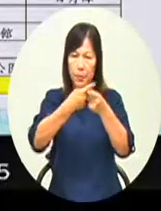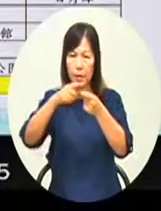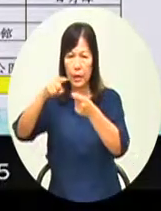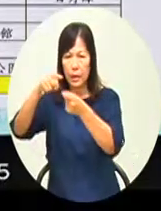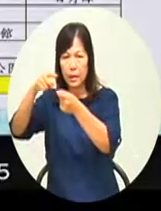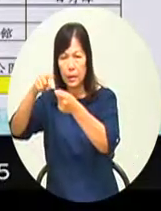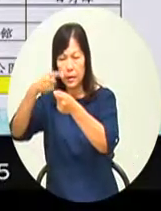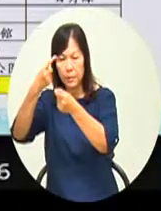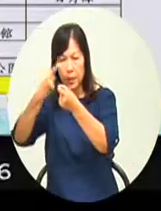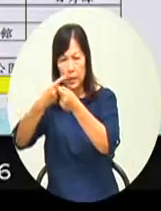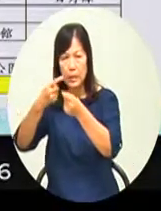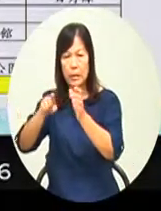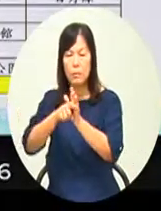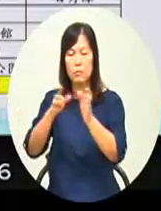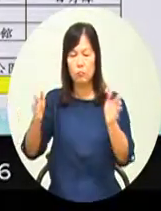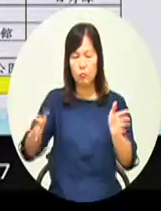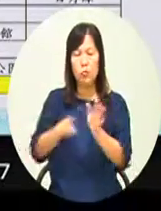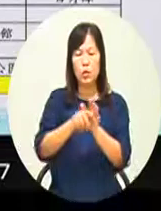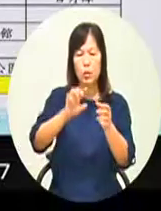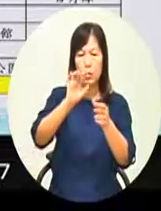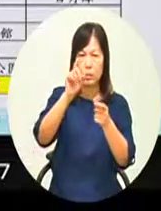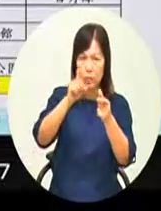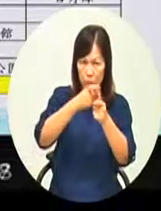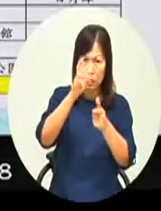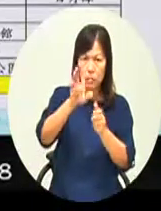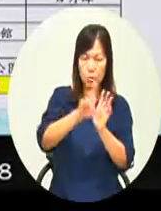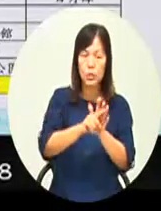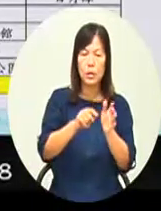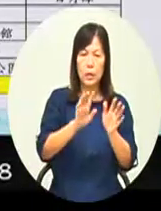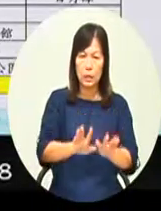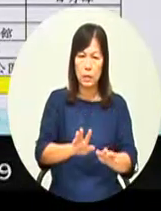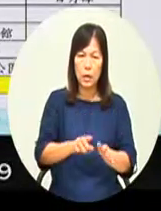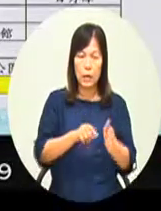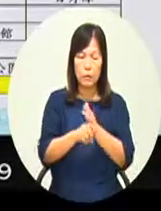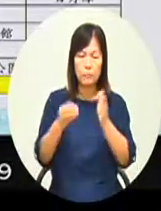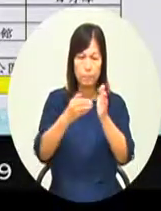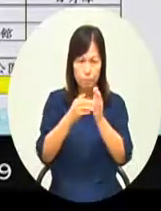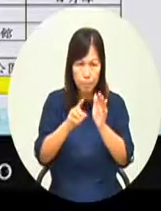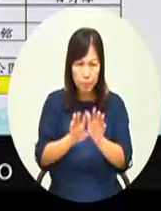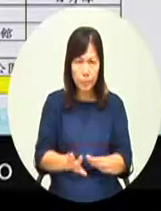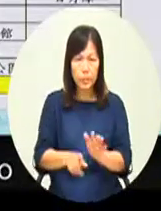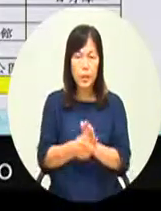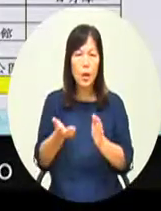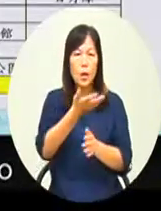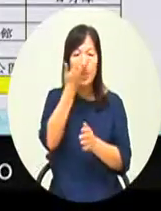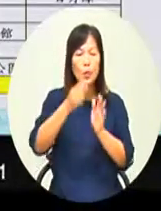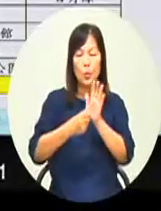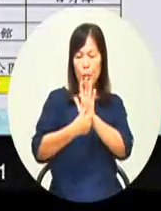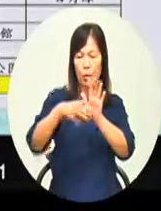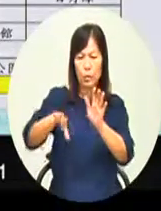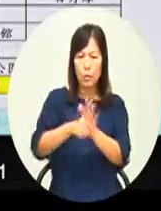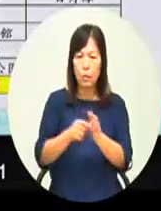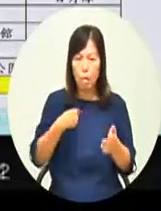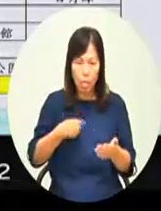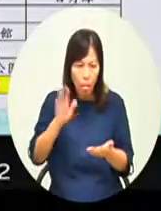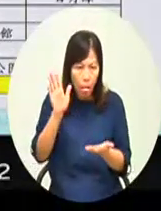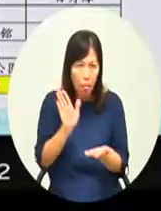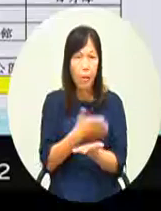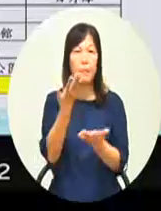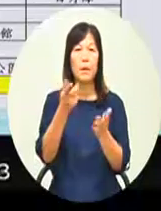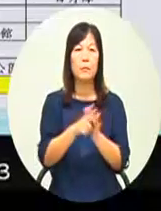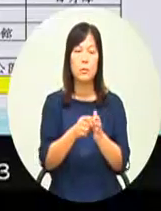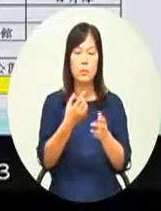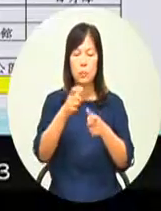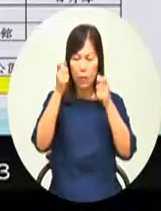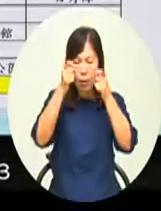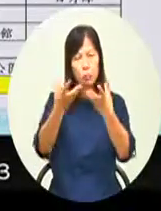十名。但是一直到现在呢我们的景点已经不见了。好，都没有